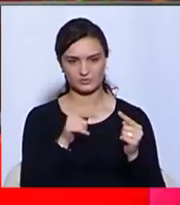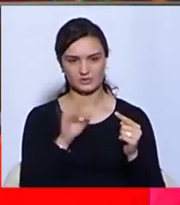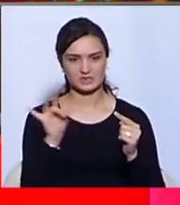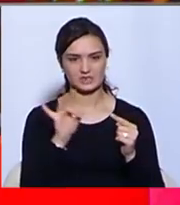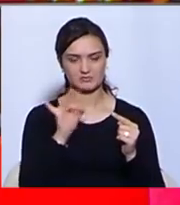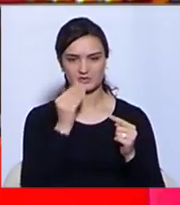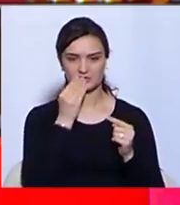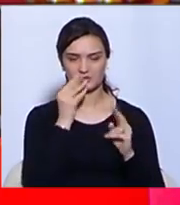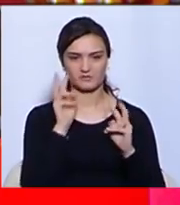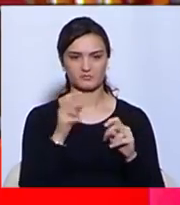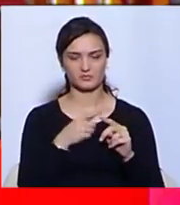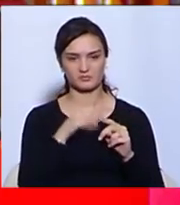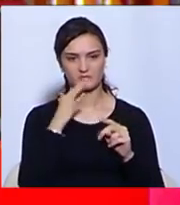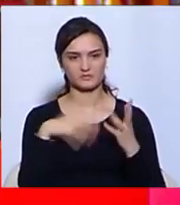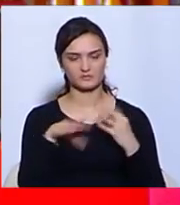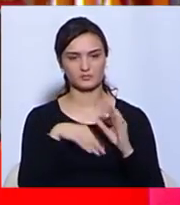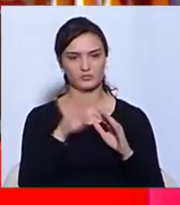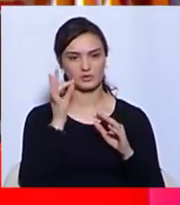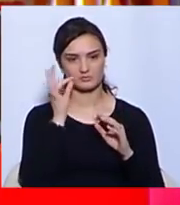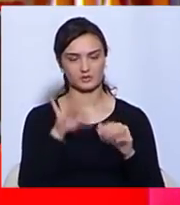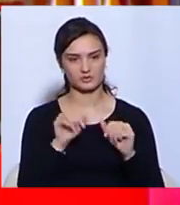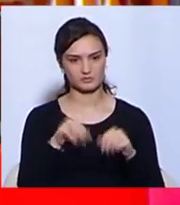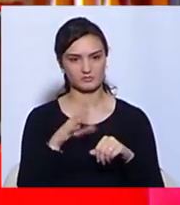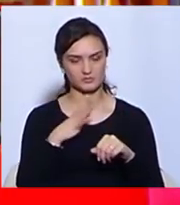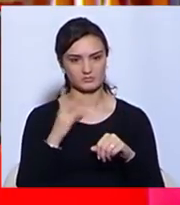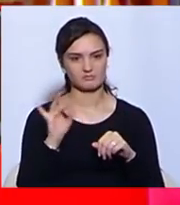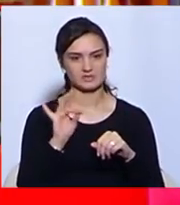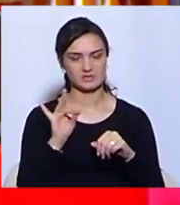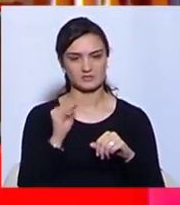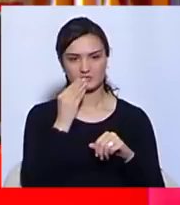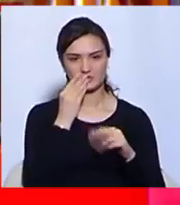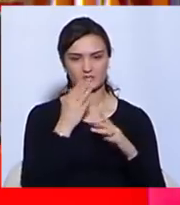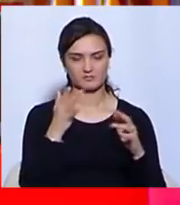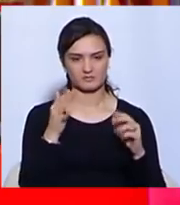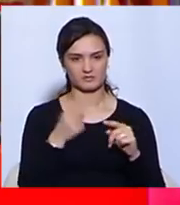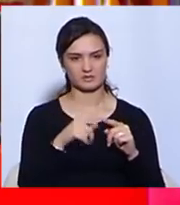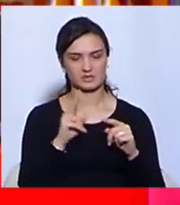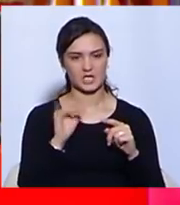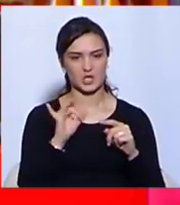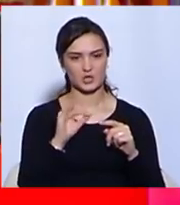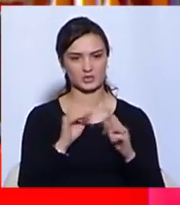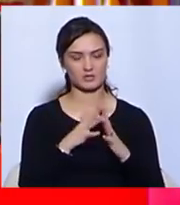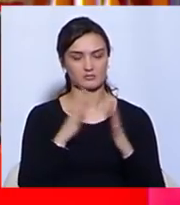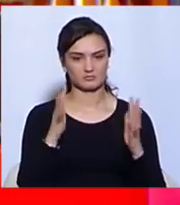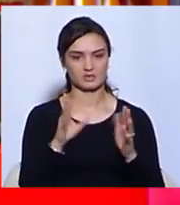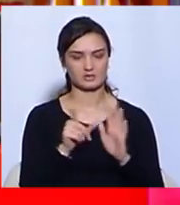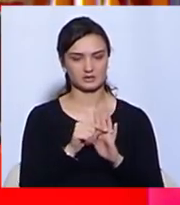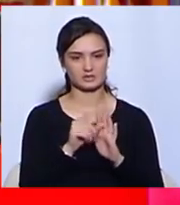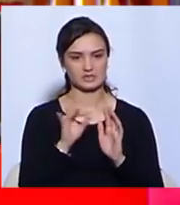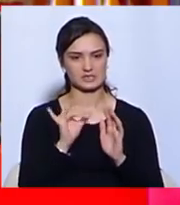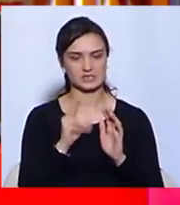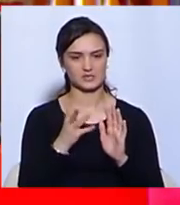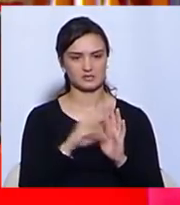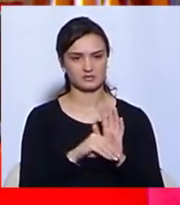ცხიმიანი საკვები შეიძლება ბევრისთვის უფრო გემრიელია, მაგრამ ცხიმიანი საკვები მაღალ კალორიულობასთან ერთად არის რისკის